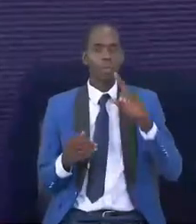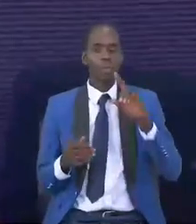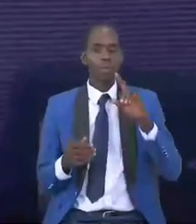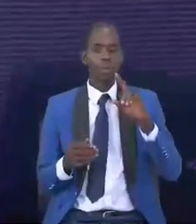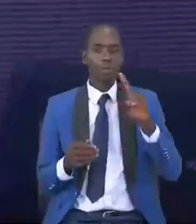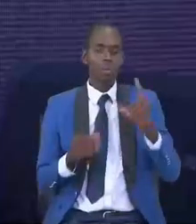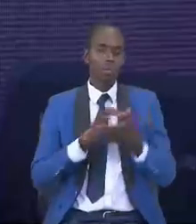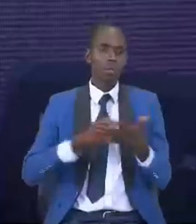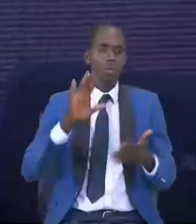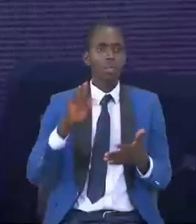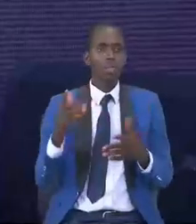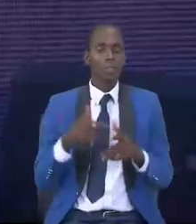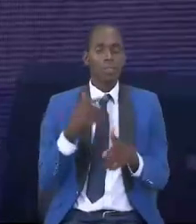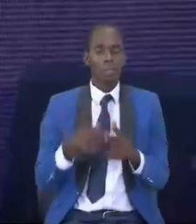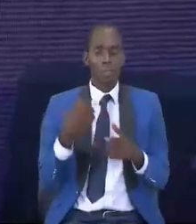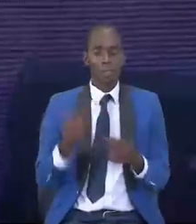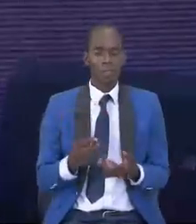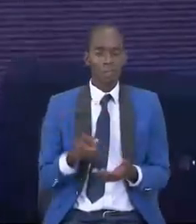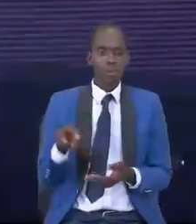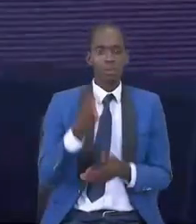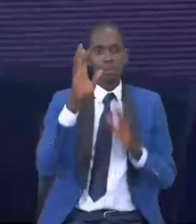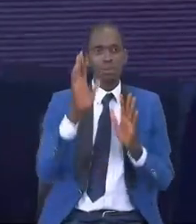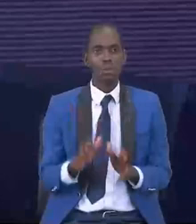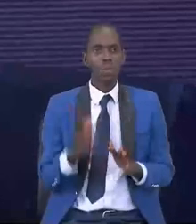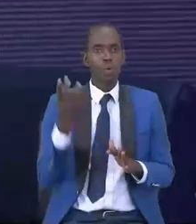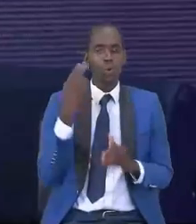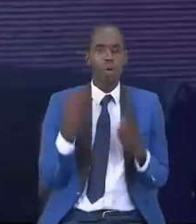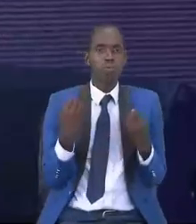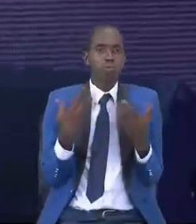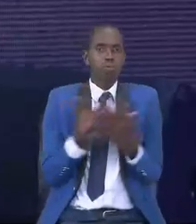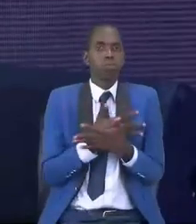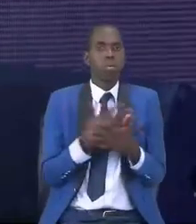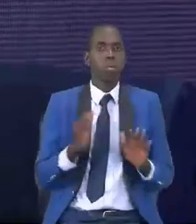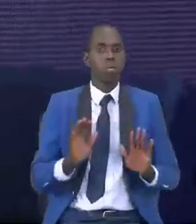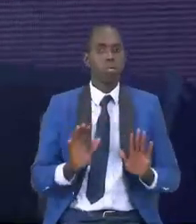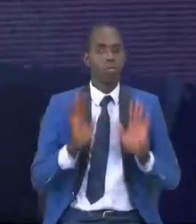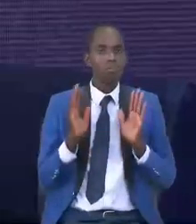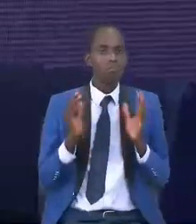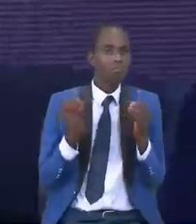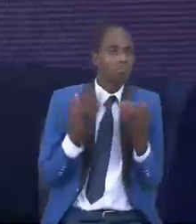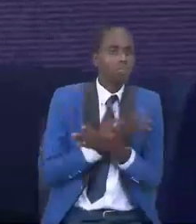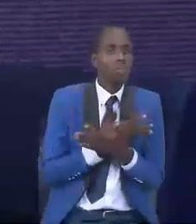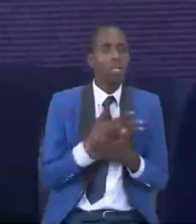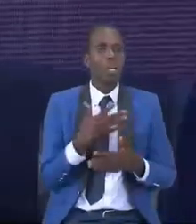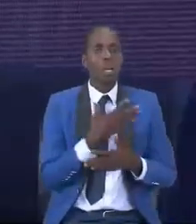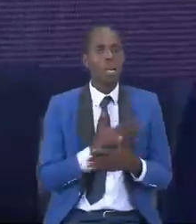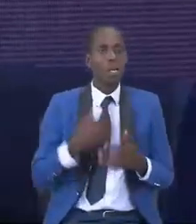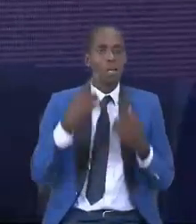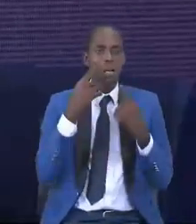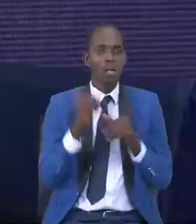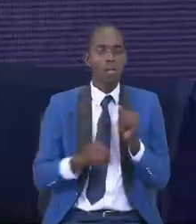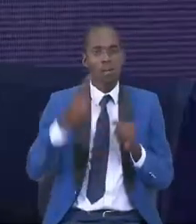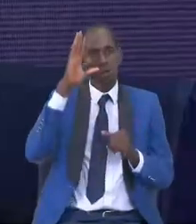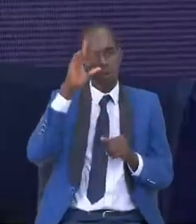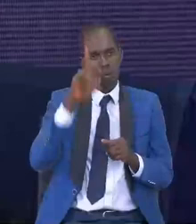Les mariniers ont eu peur à cause de la tempête et de la tempête. Ils ont eu peur, les mariniers ont eu peur.